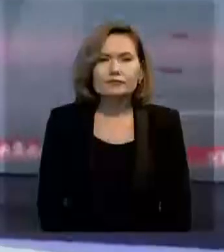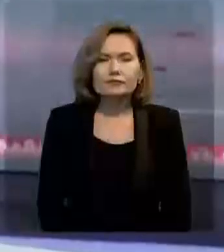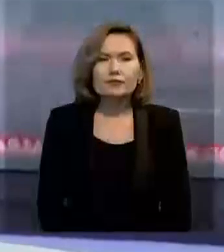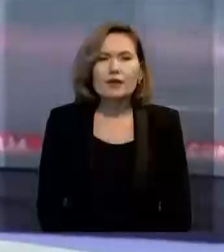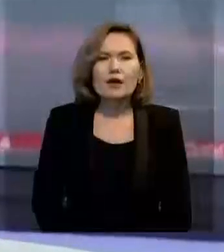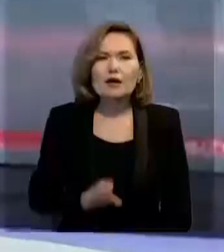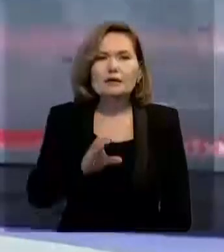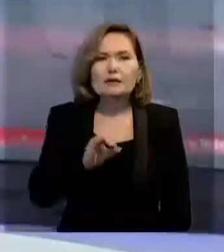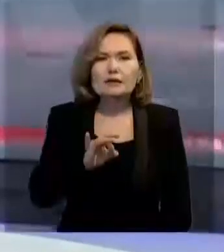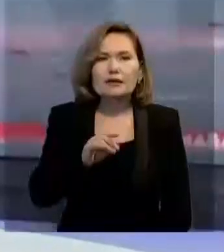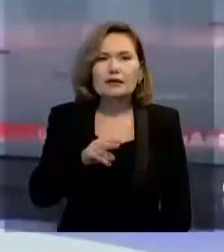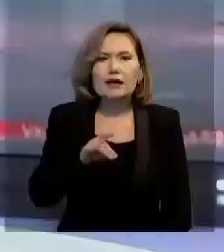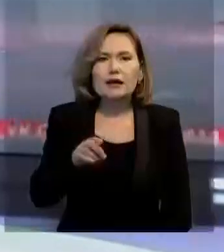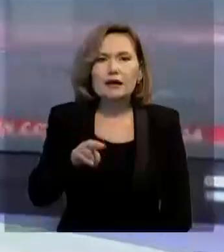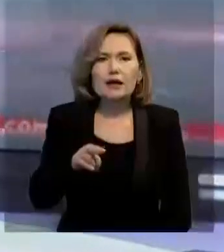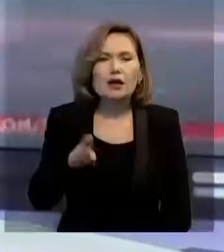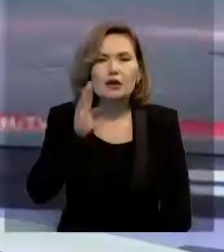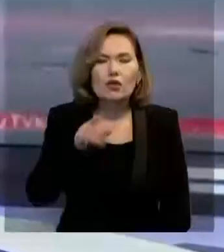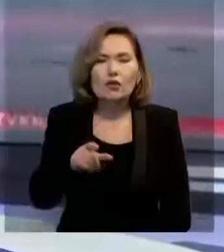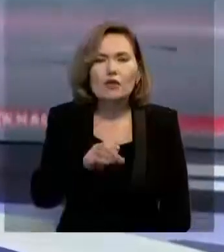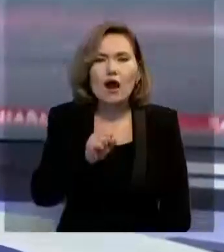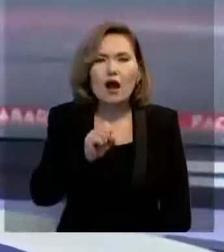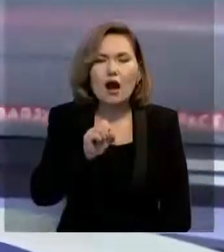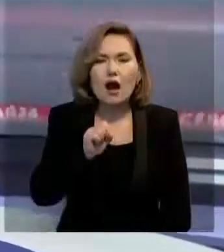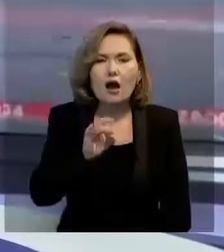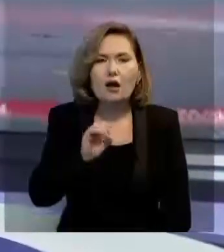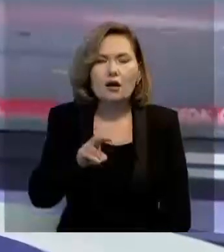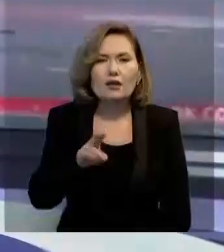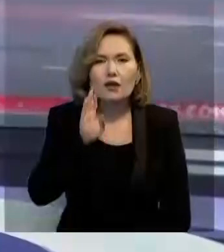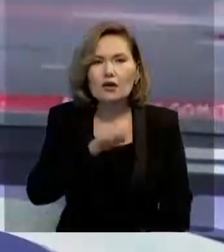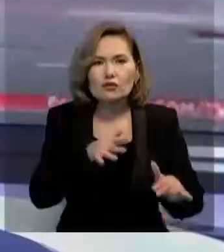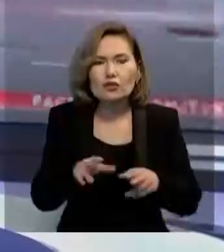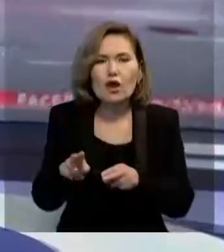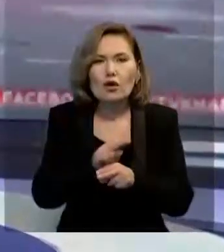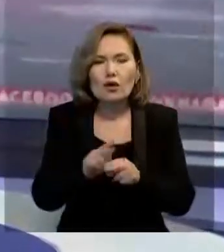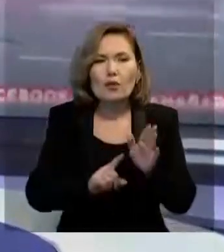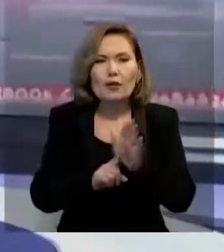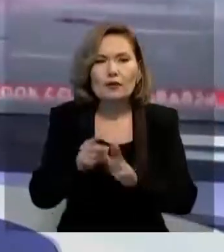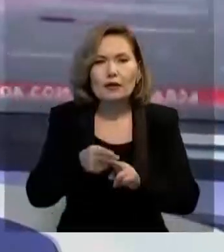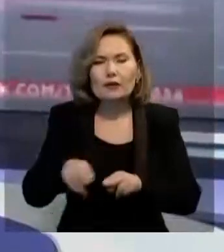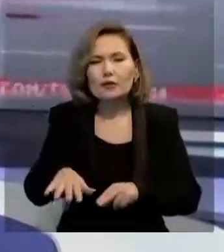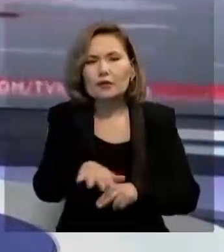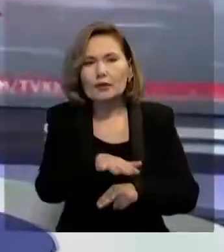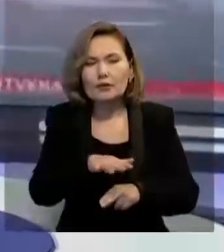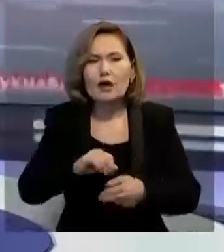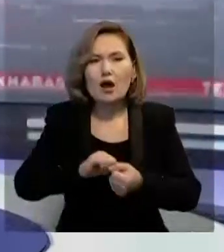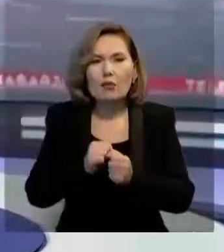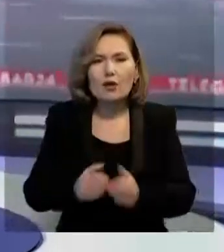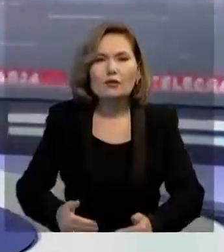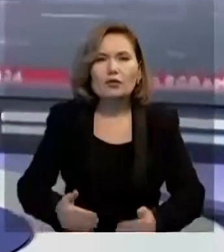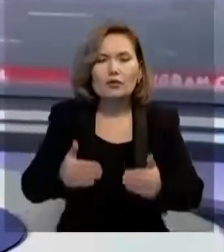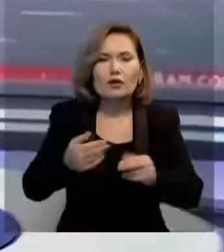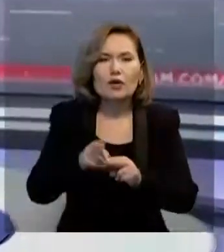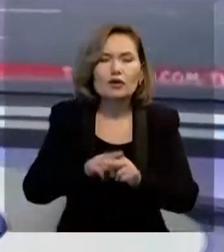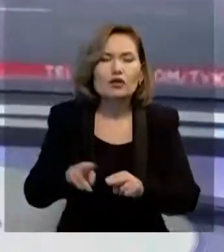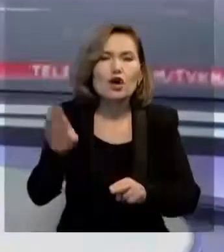Сырдария өзенінің Арал теңізіне құяр сағасындағы ақпақ су тоспасы жөнделіп жатыр. Гидронысанның алдындағы бетон төсеніштерді су